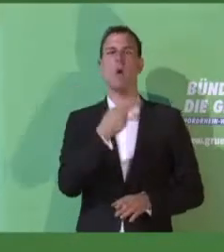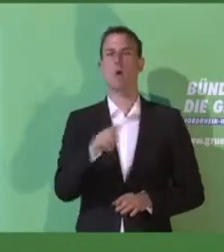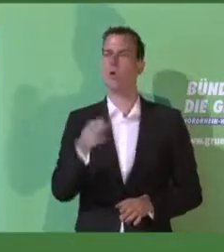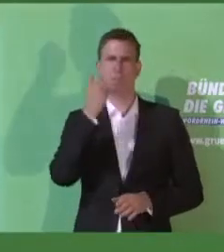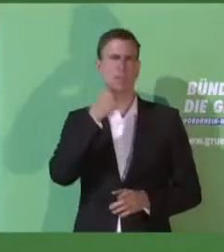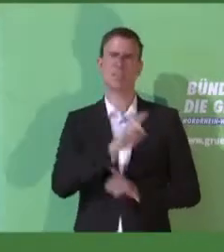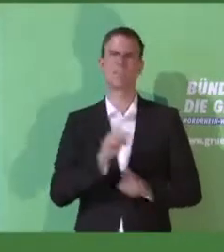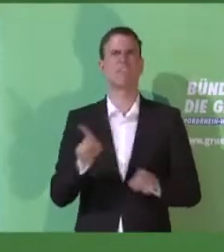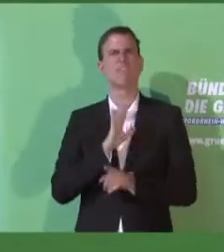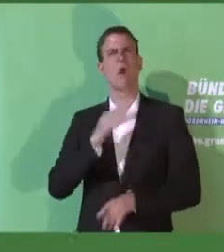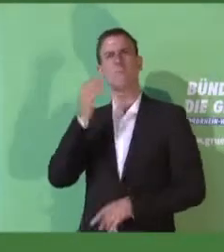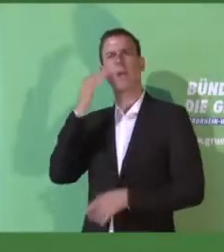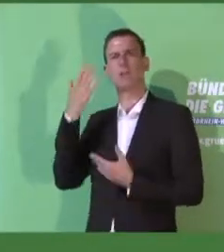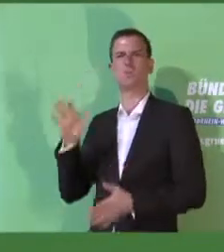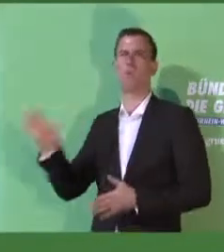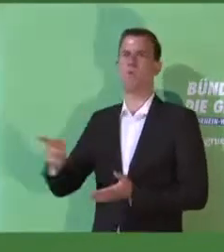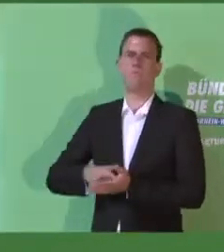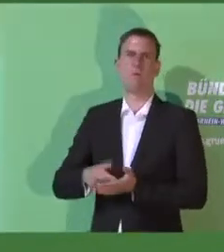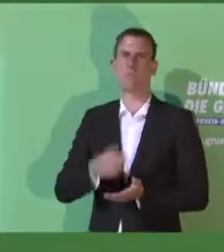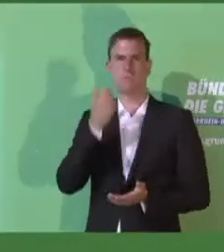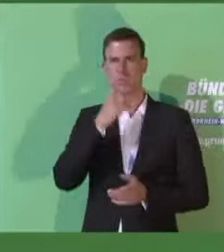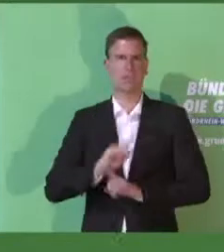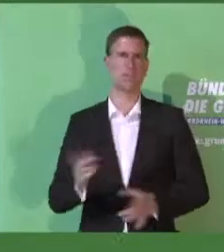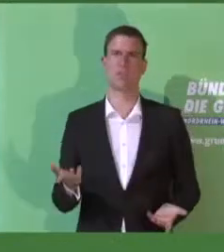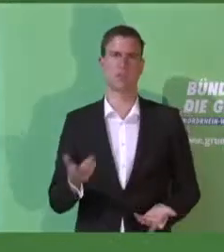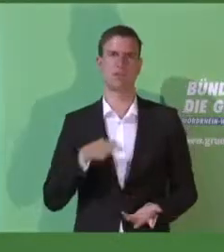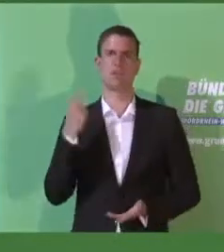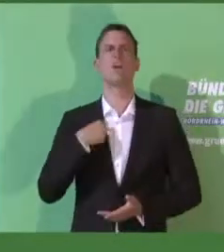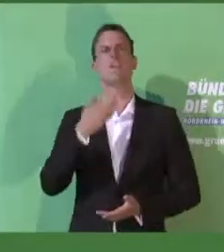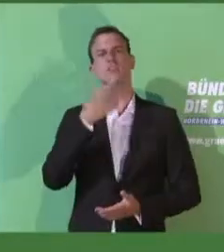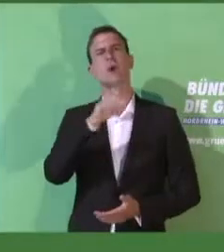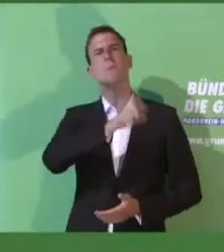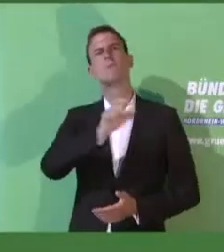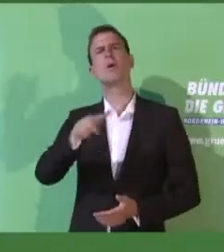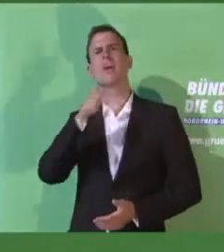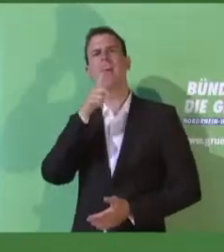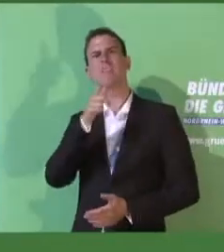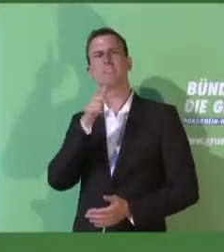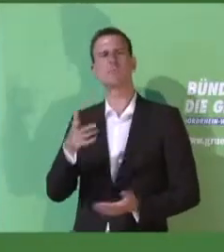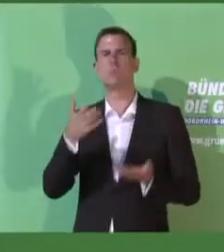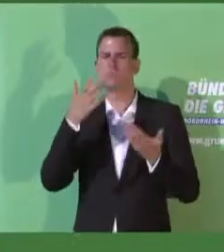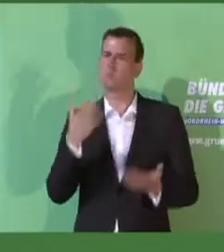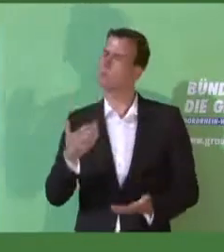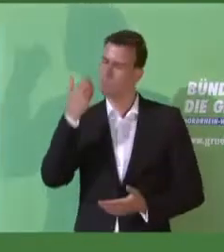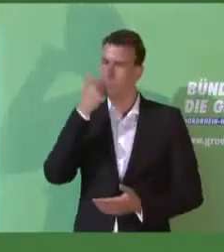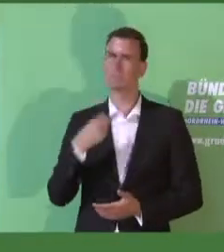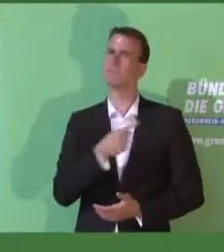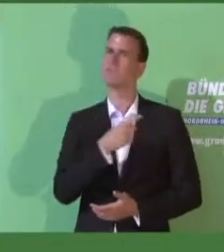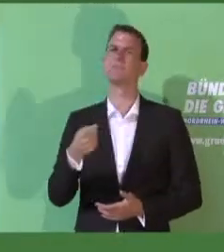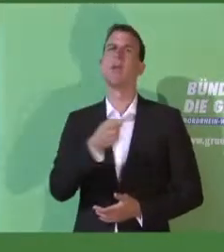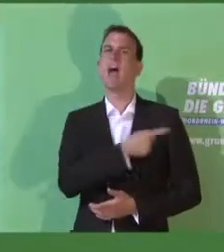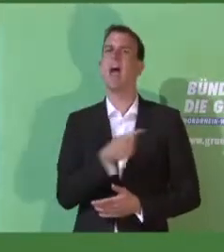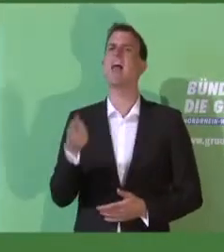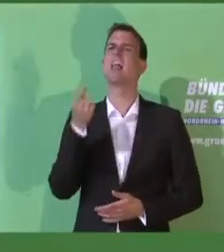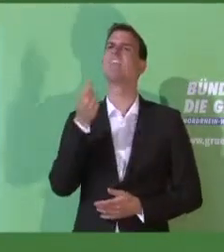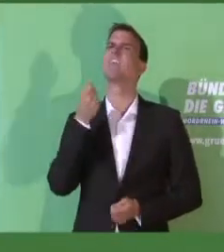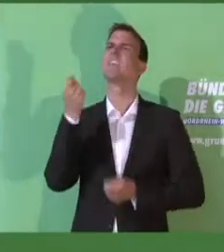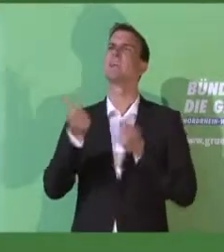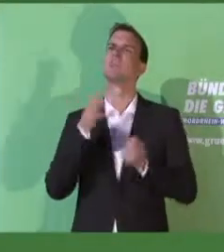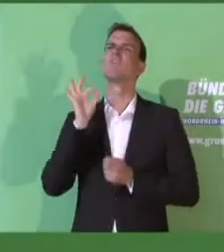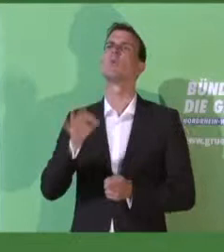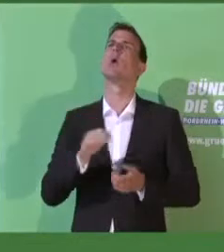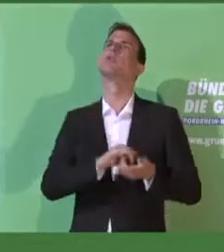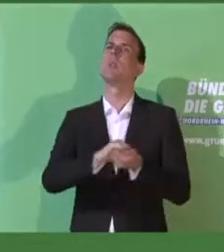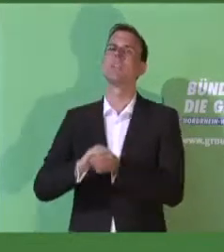wie sie Frau Merkel vorschlägt. Und wir wollen mit einer Bürgerversicherung dafür sorgen, dass sich alle an der Finanzierung der